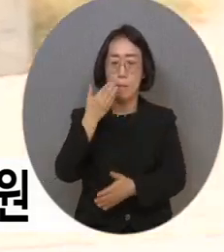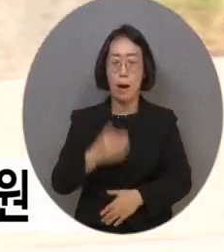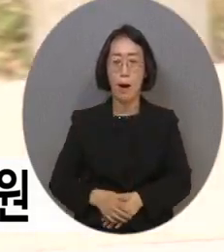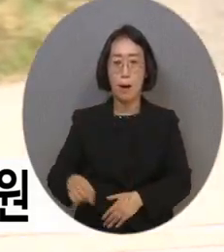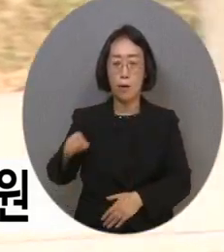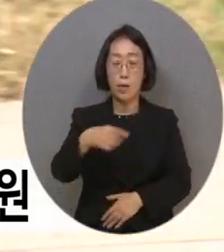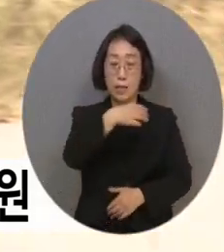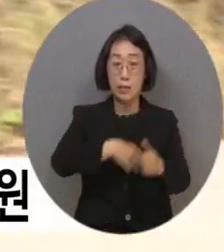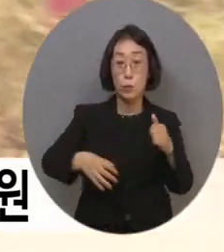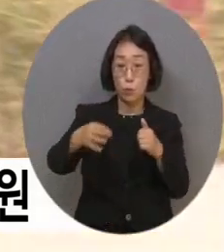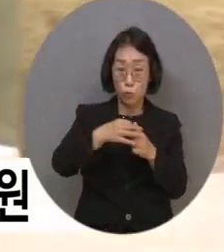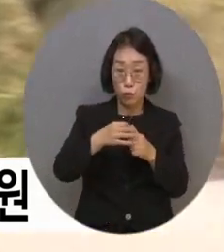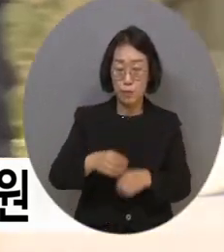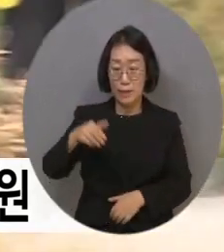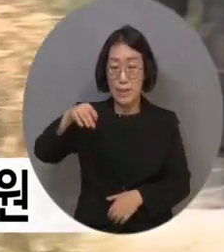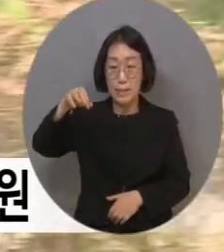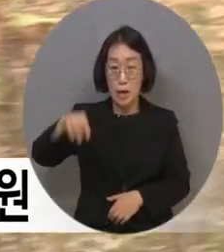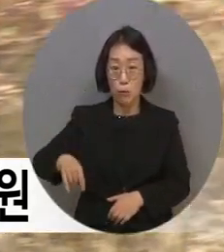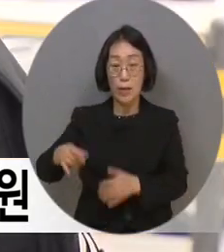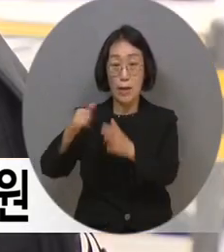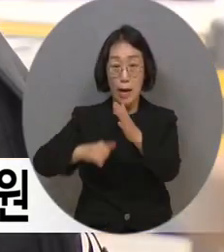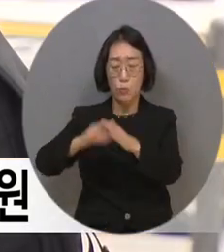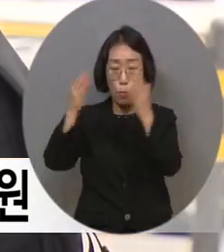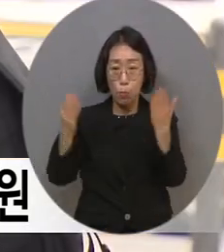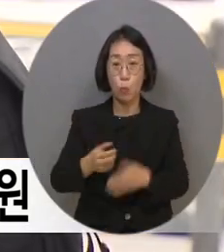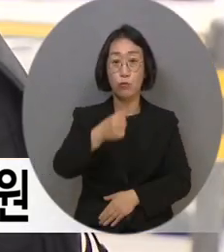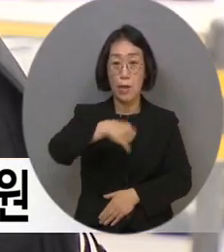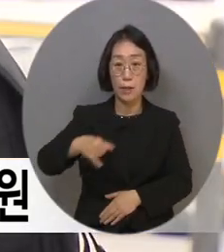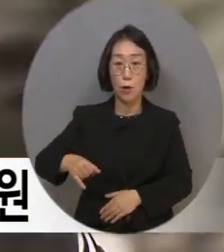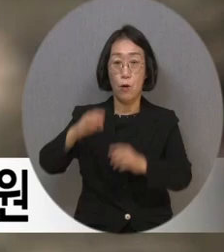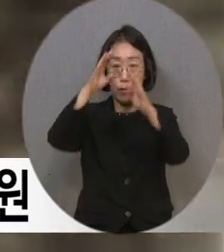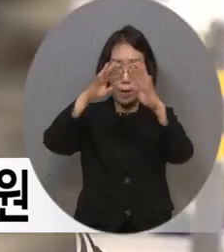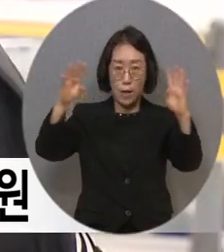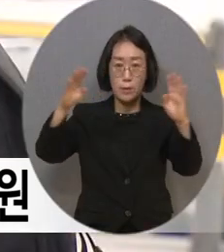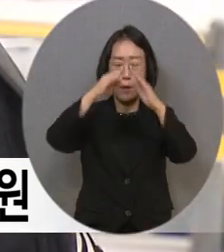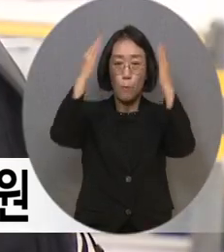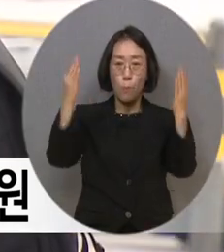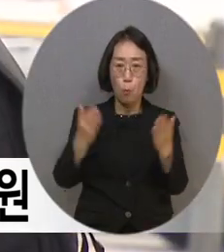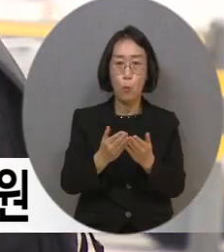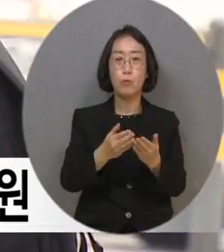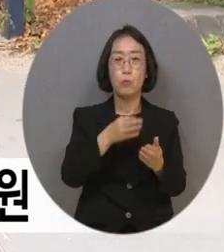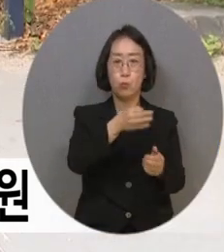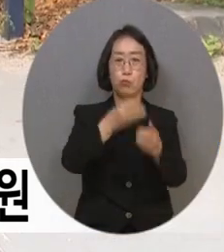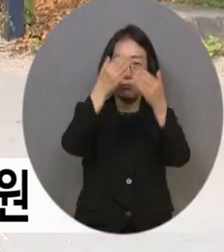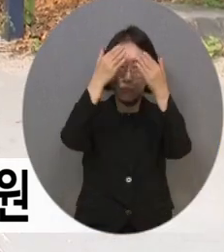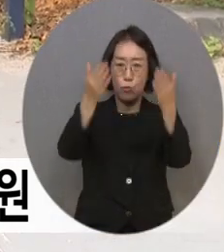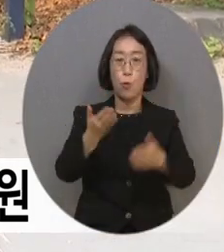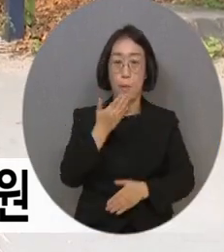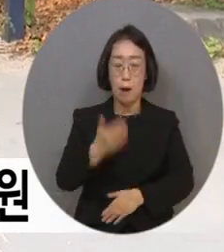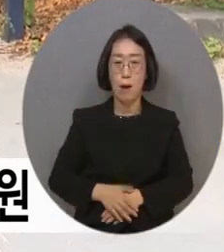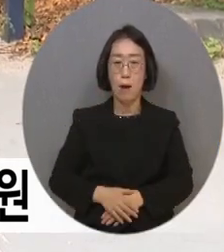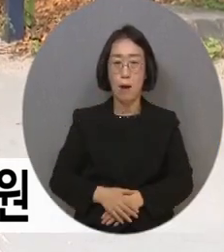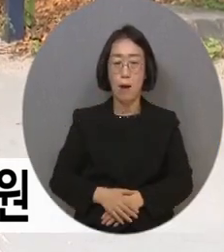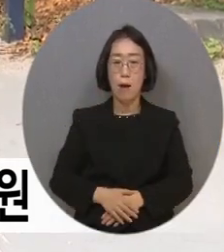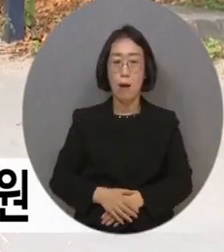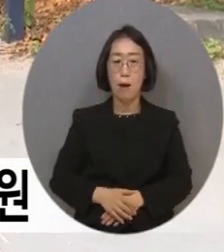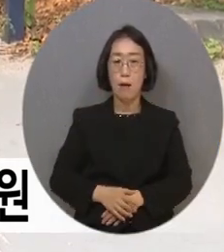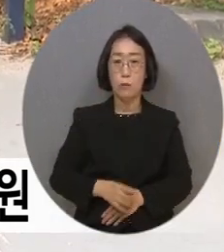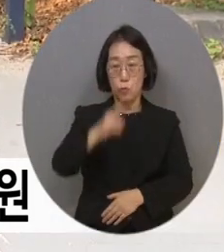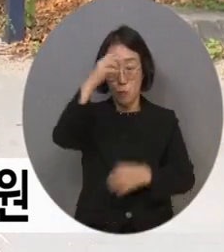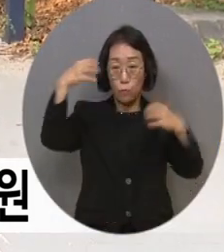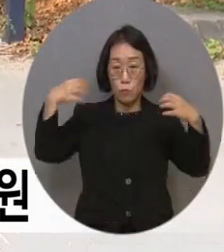기초생활 수급자와 차상위 계층의 모든 자녀는 전액을 지원받습니다 국가장학금은